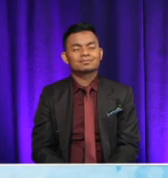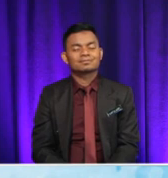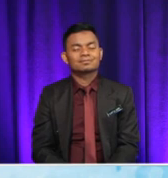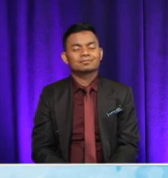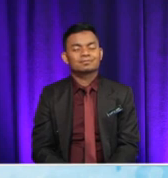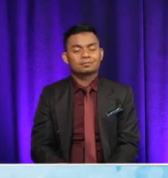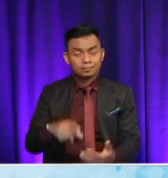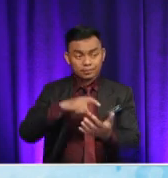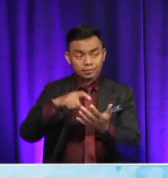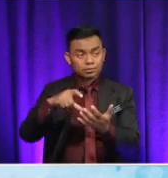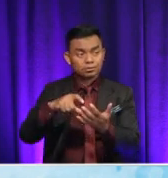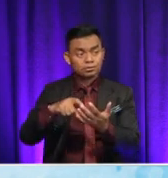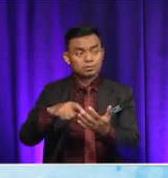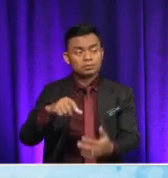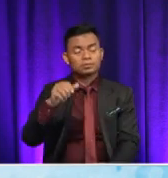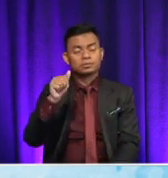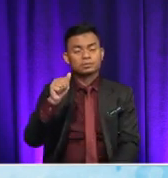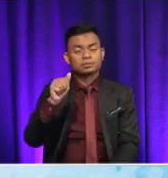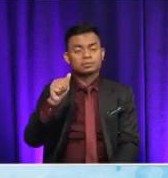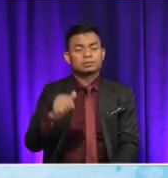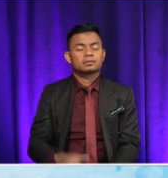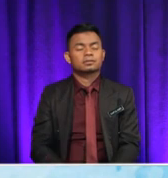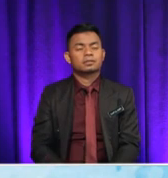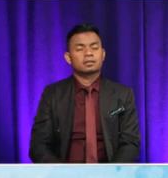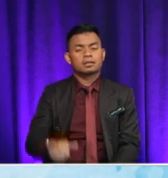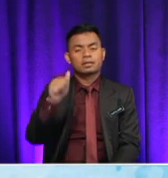lukisan yang ini lukisan autografi